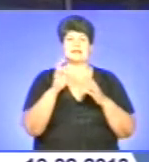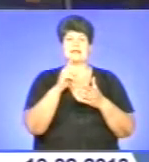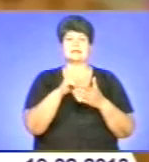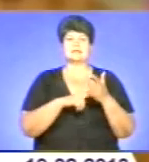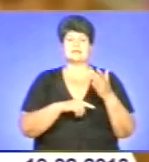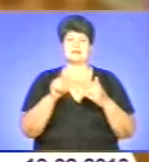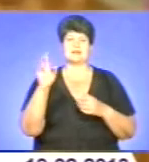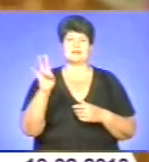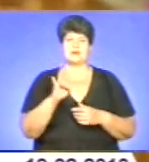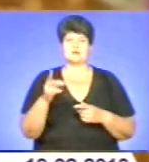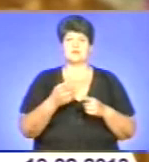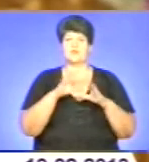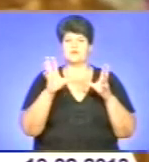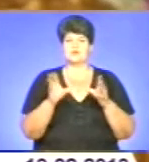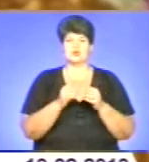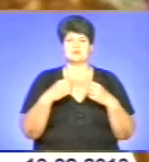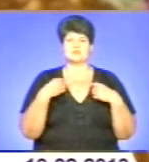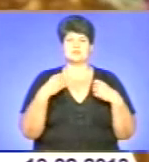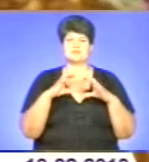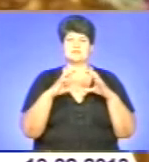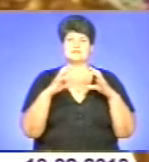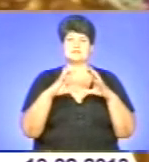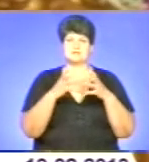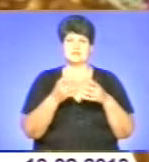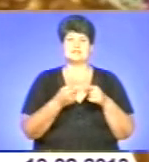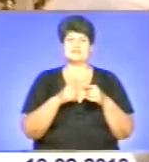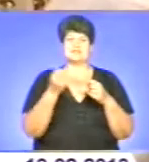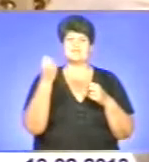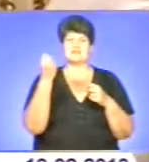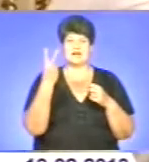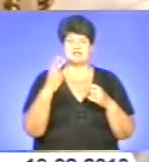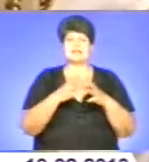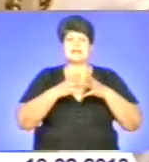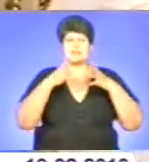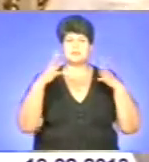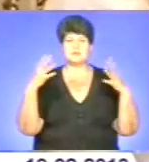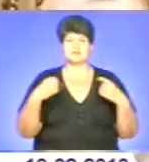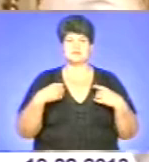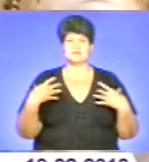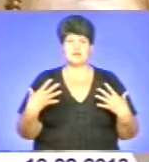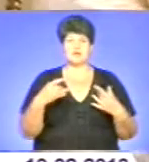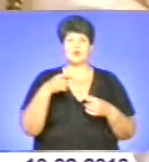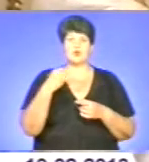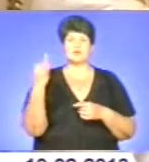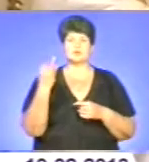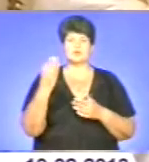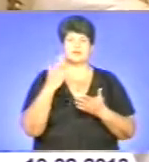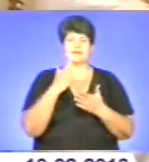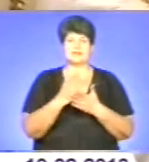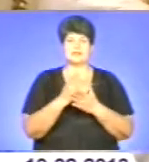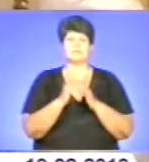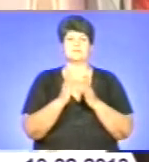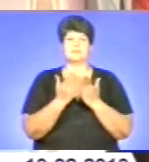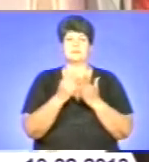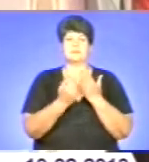світу свято Преображення Господнього одне з 12ти найбільших свят у церковному році Історія його сягає біблійних